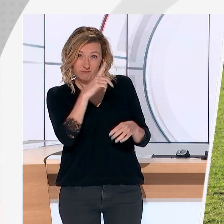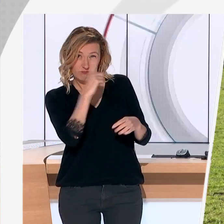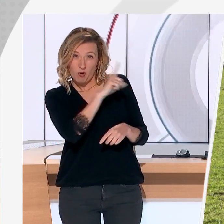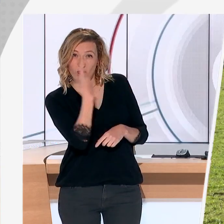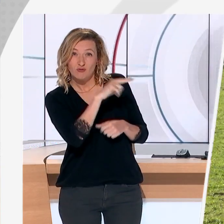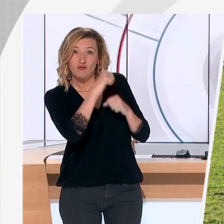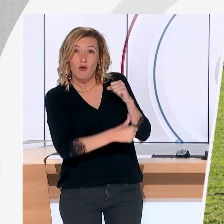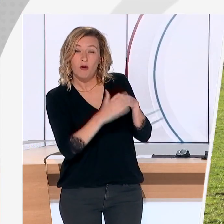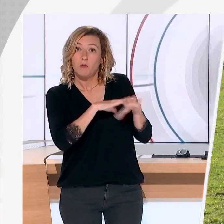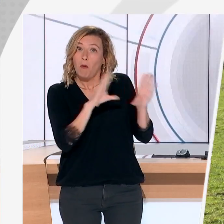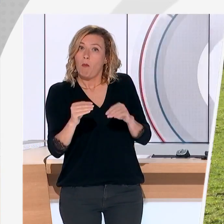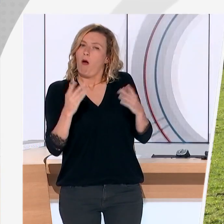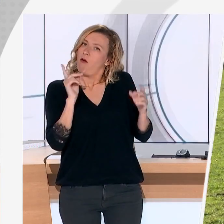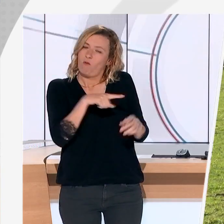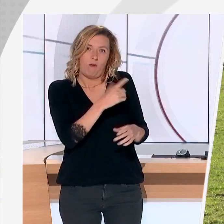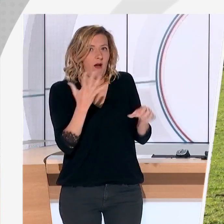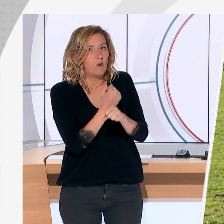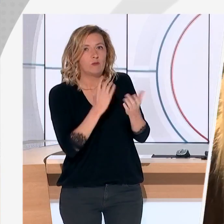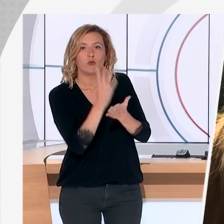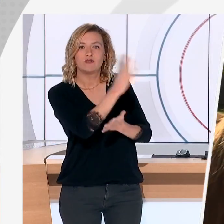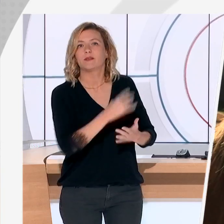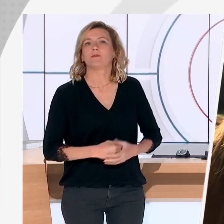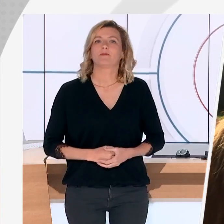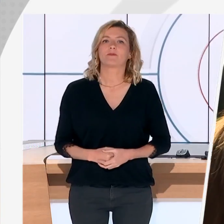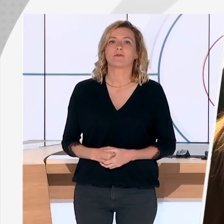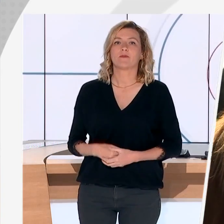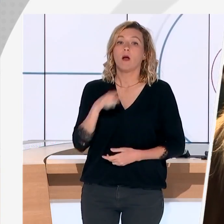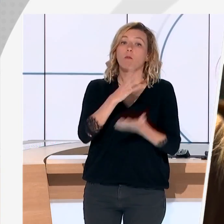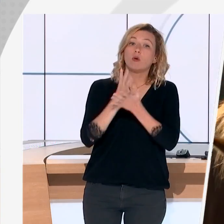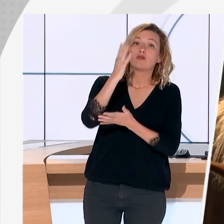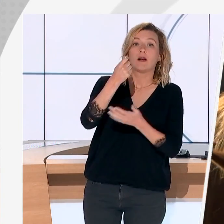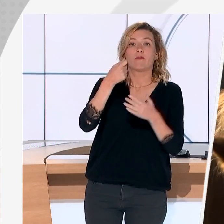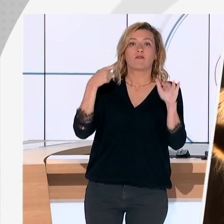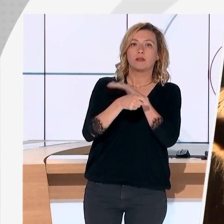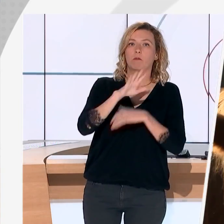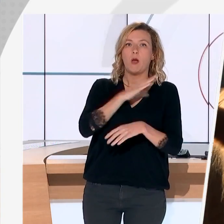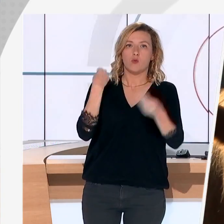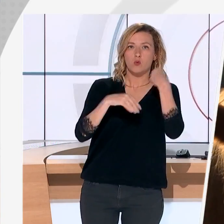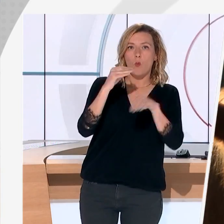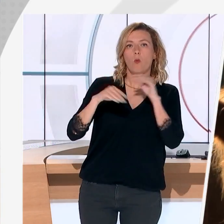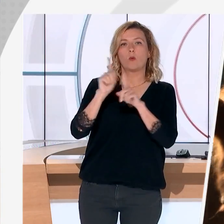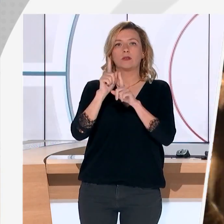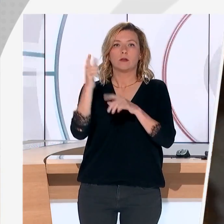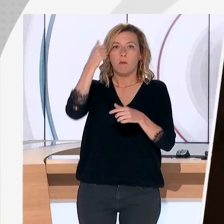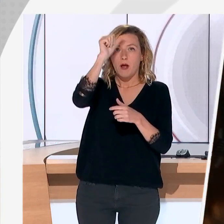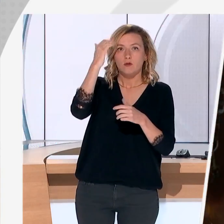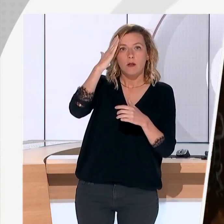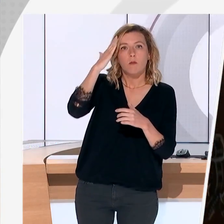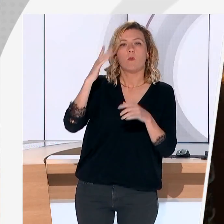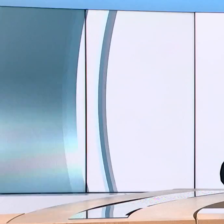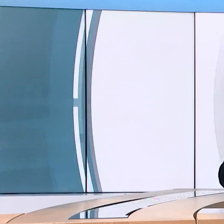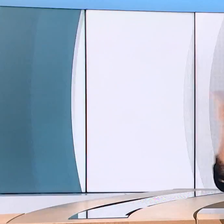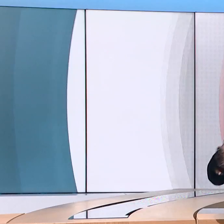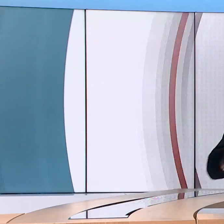Un projet aujourd'hui financé grâce aux dons, au parrainage d'animaux et à un service de pension pour chevaux.